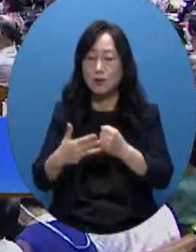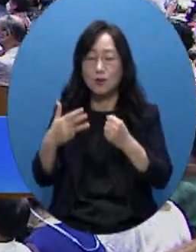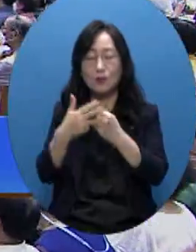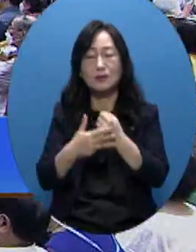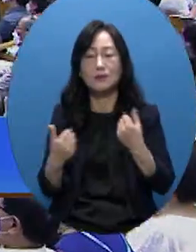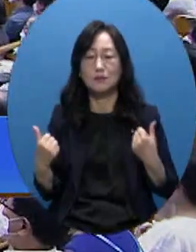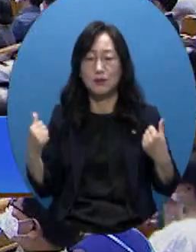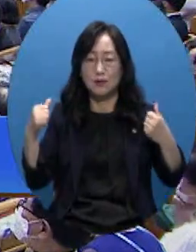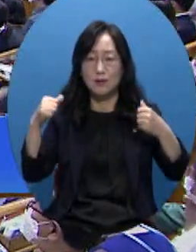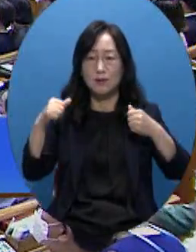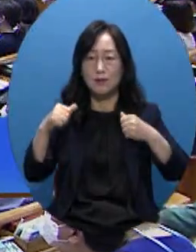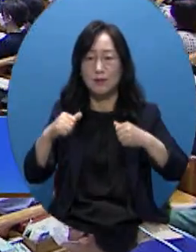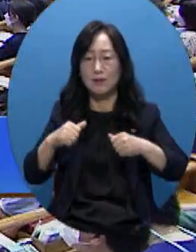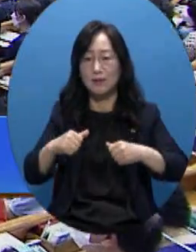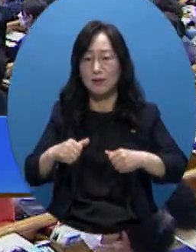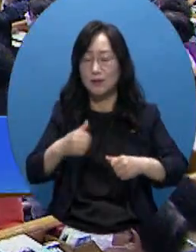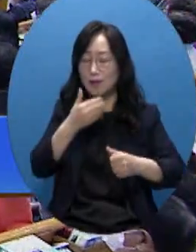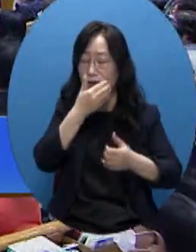은총 입어